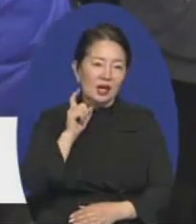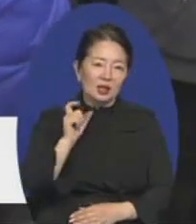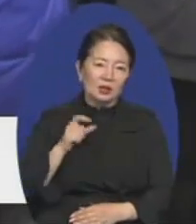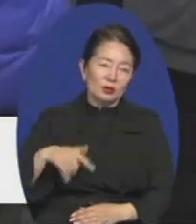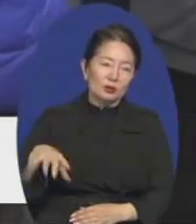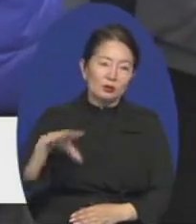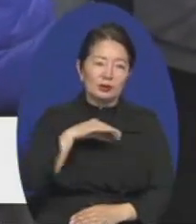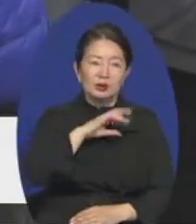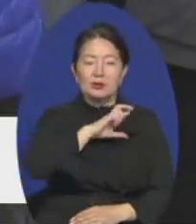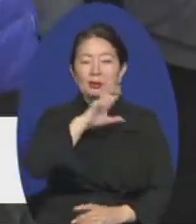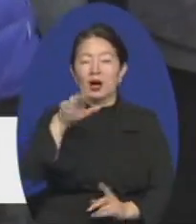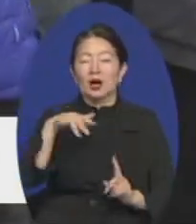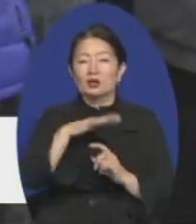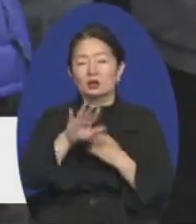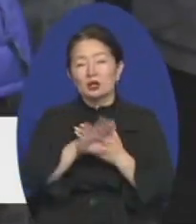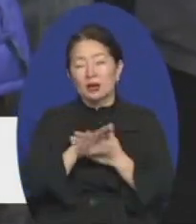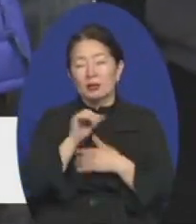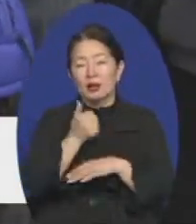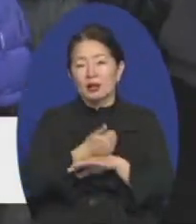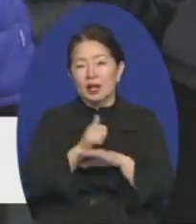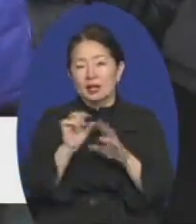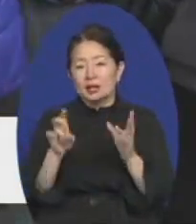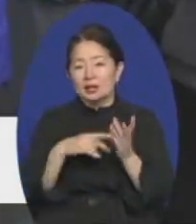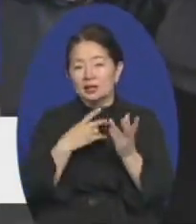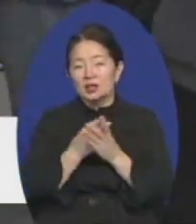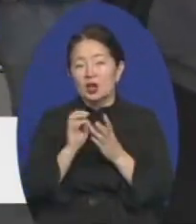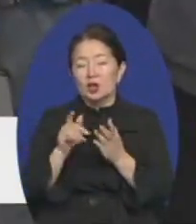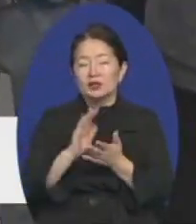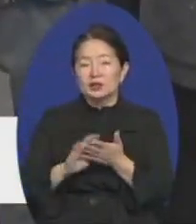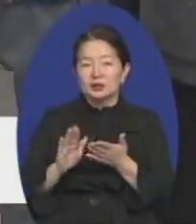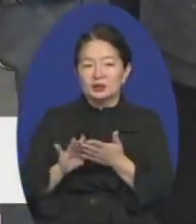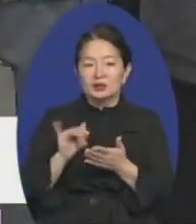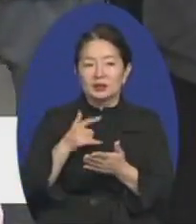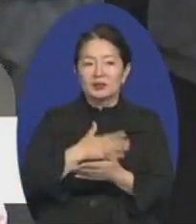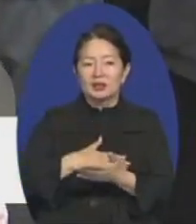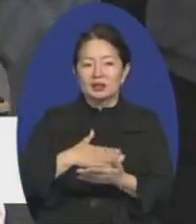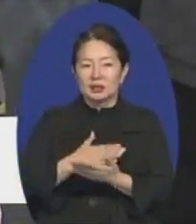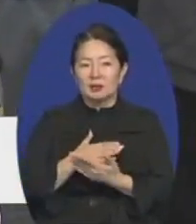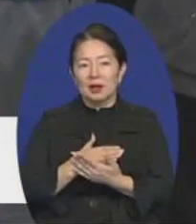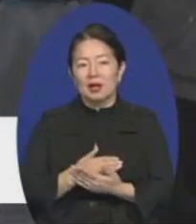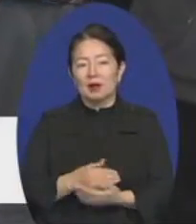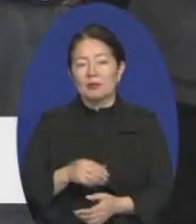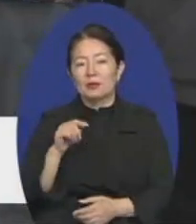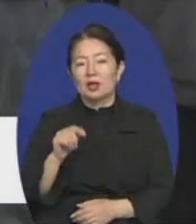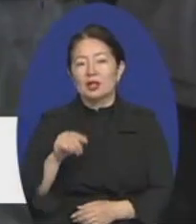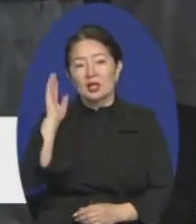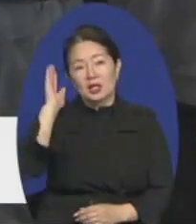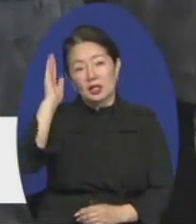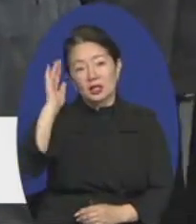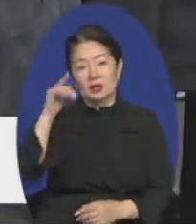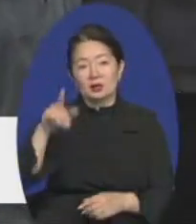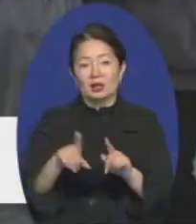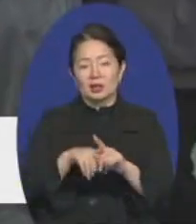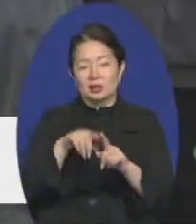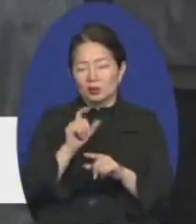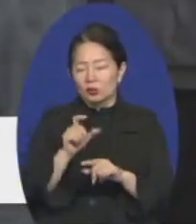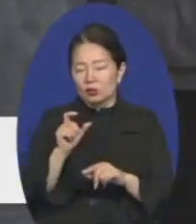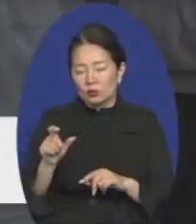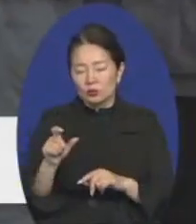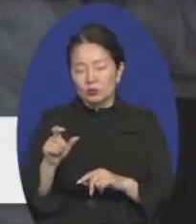ингээд биднээс одоо байгаль орчныг хамгаалах юм аянд нэгдээд хогоо цэвэрлж байгаа одоо маш их баяртай байгаа. Одоо ирээдүйд ч гэсэн одоо